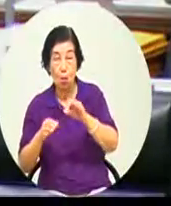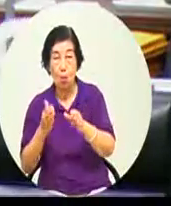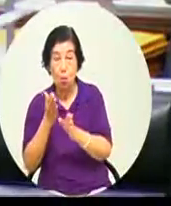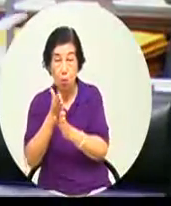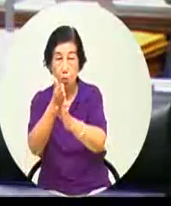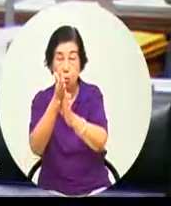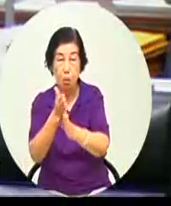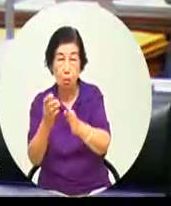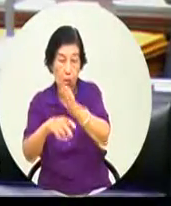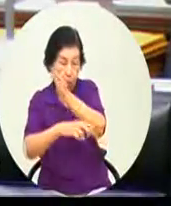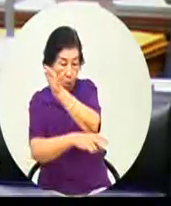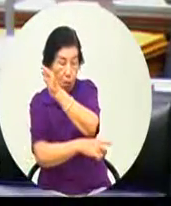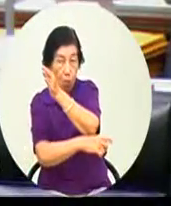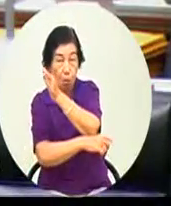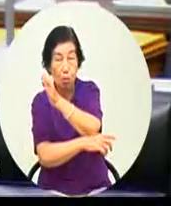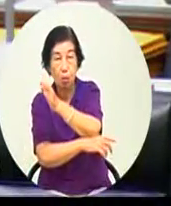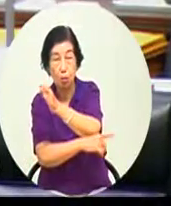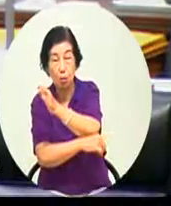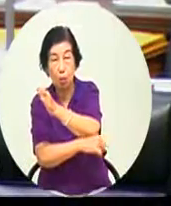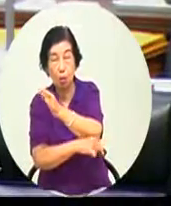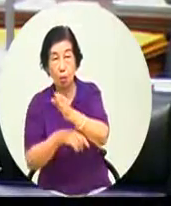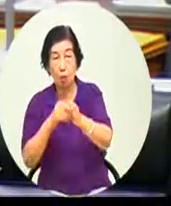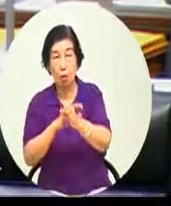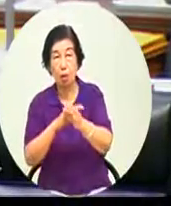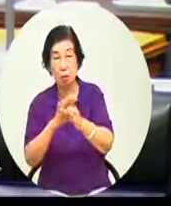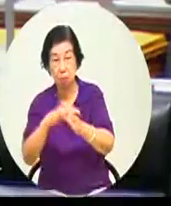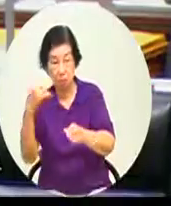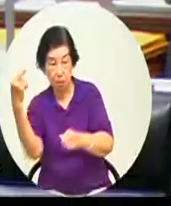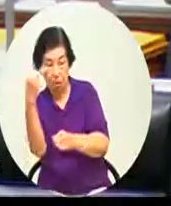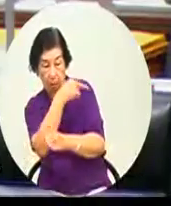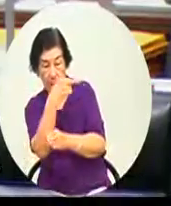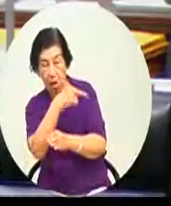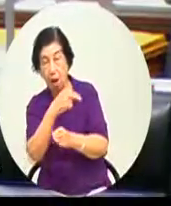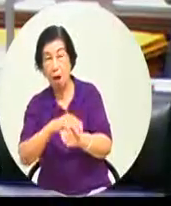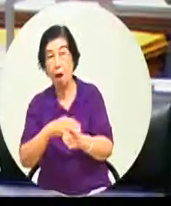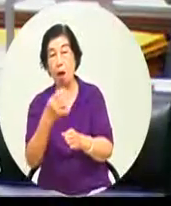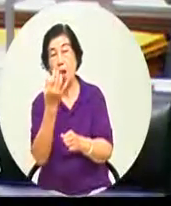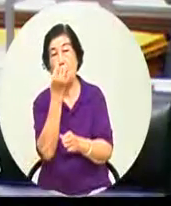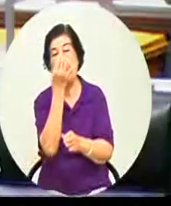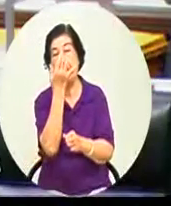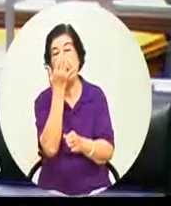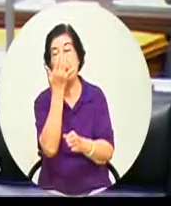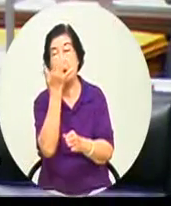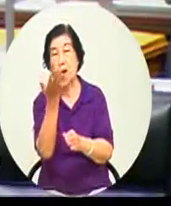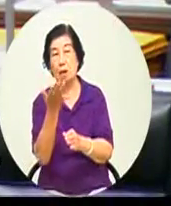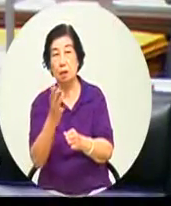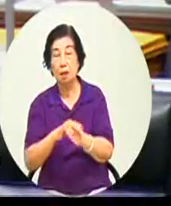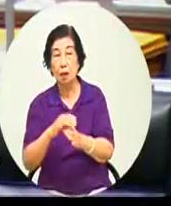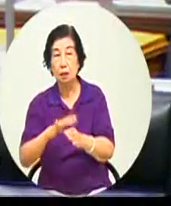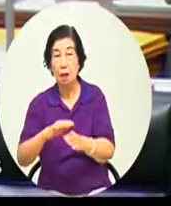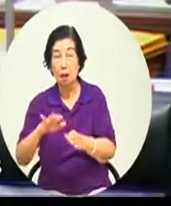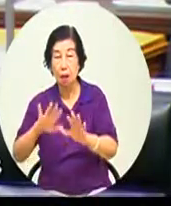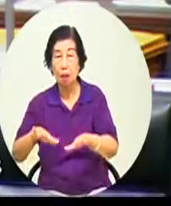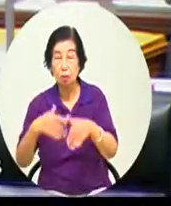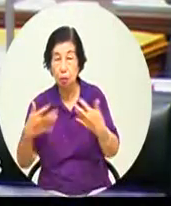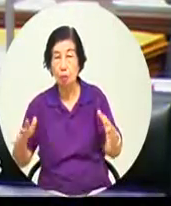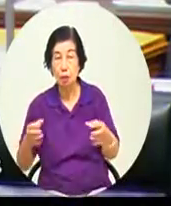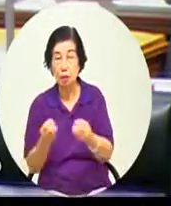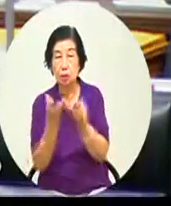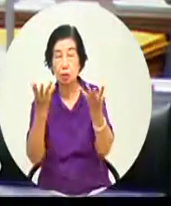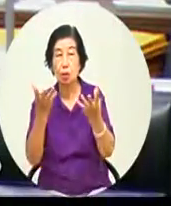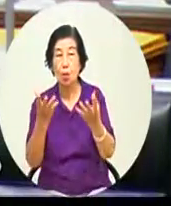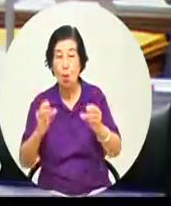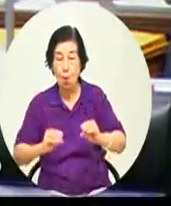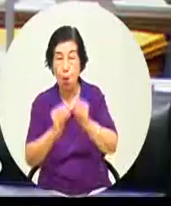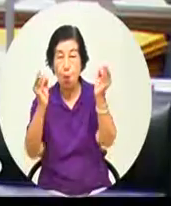会发现有时候被后面的尾巴扫到，被轮子卷进去的状况很普遍。那这些